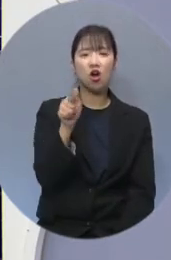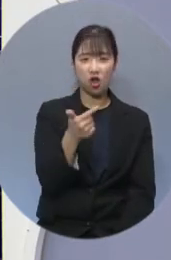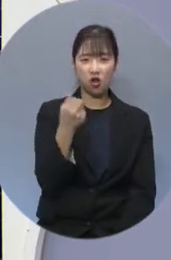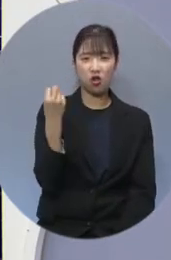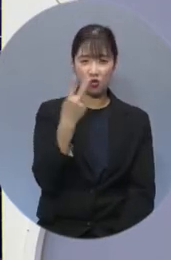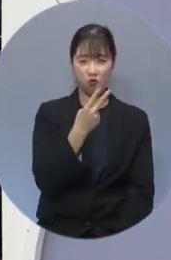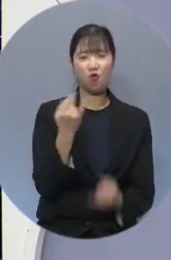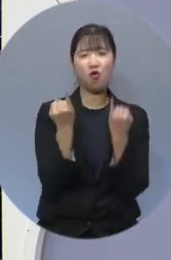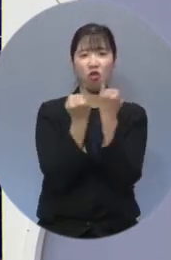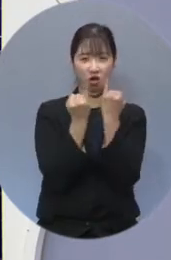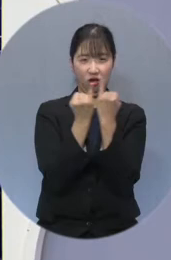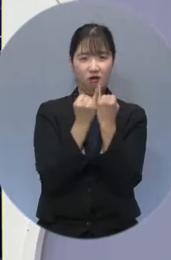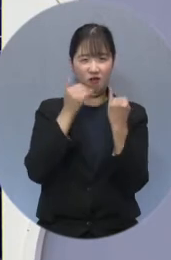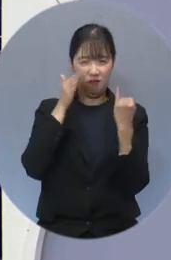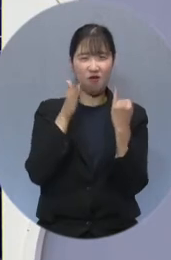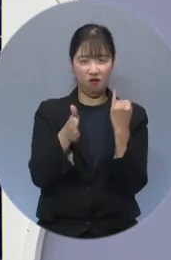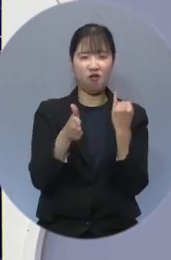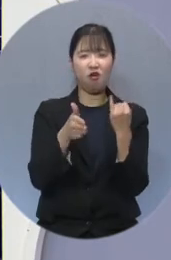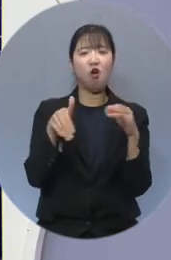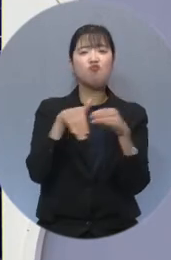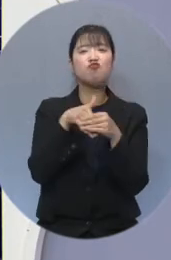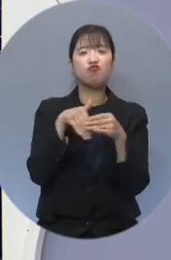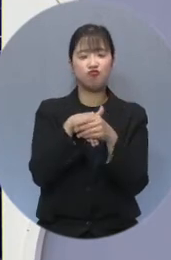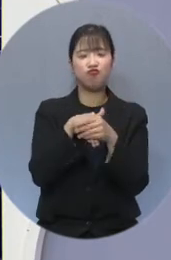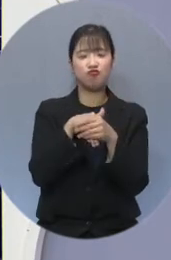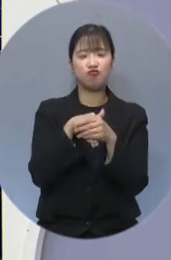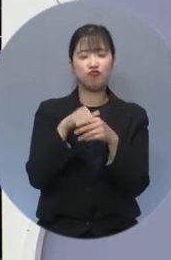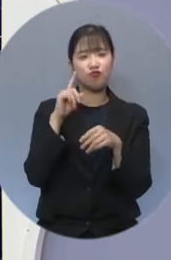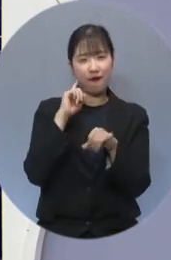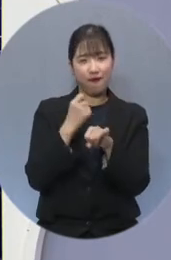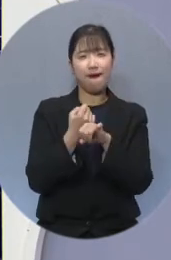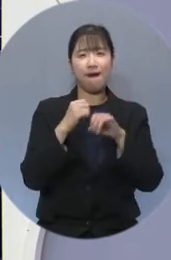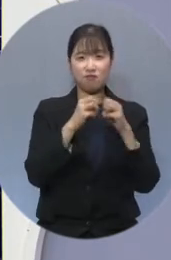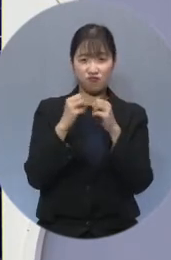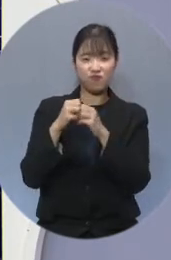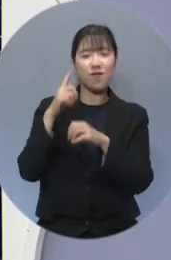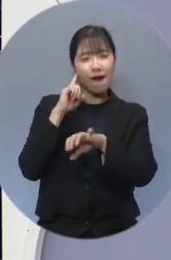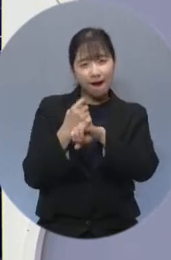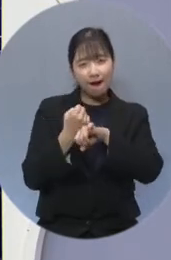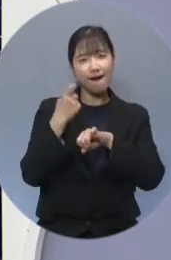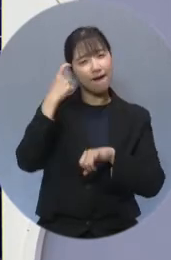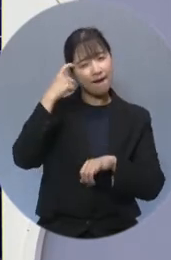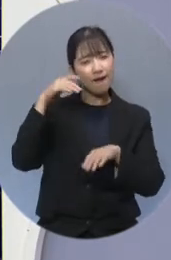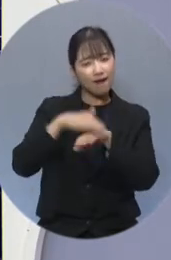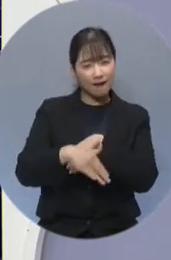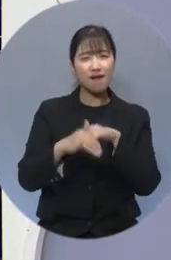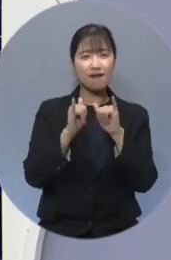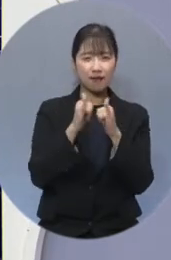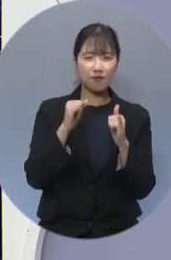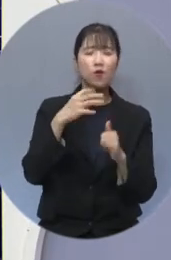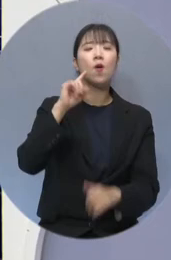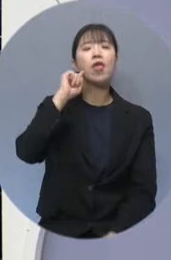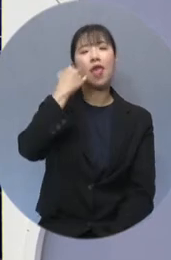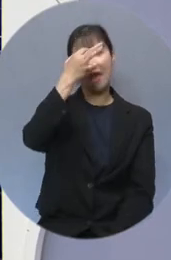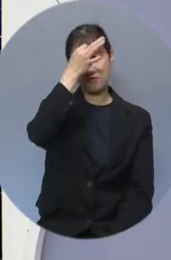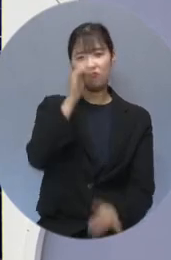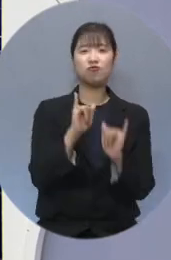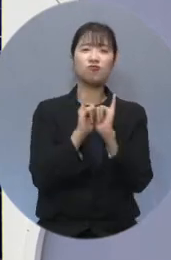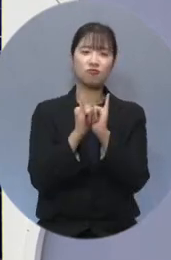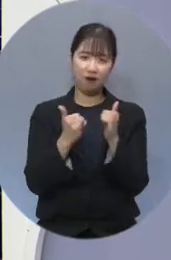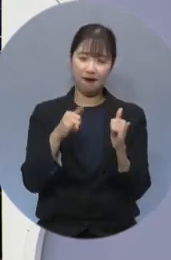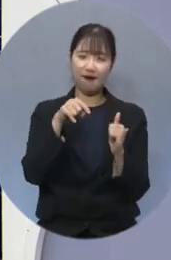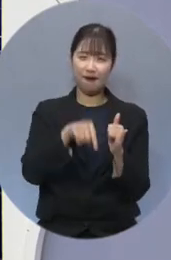여류 위대한 여류 문학가 사상가들이 또 예술가들이 있는